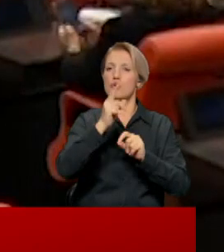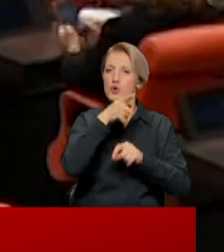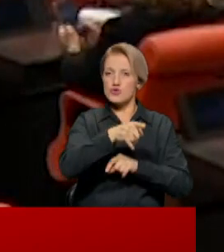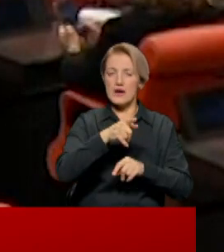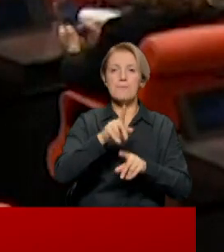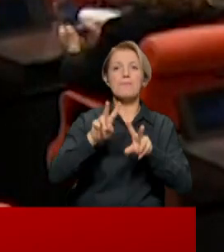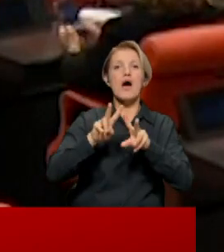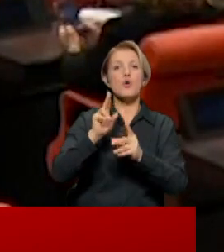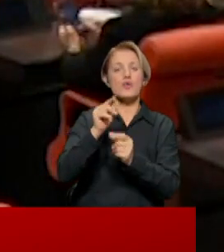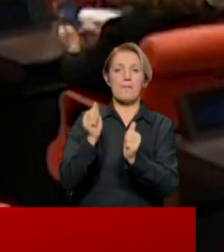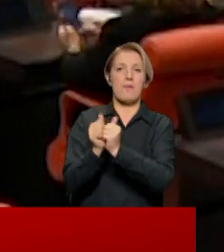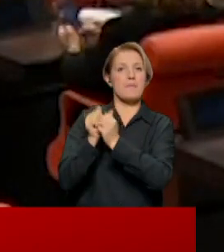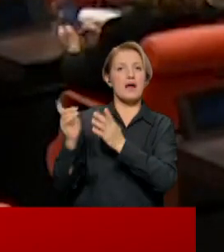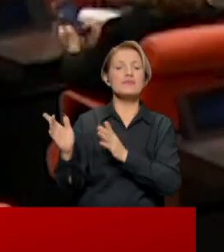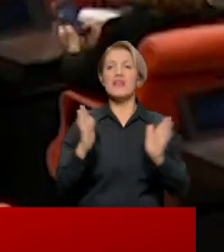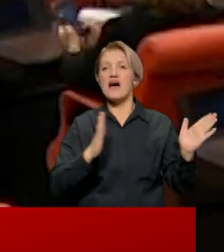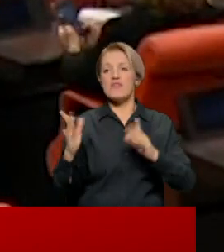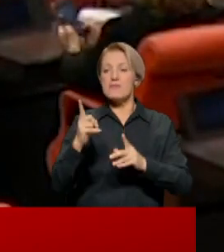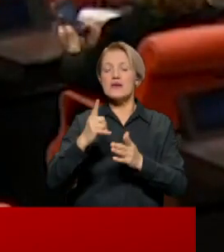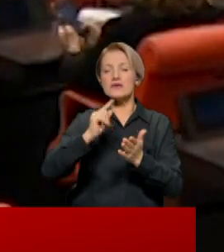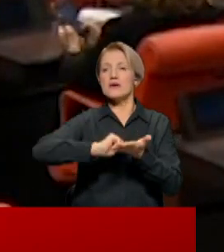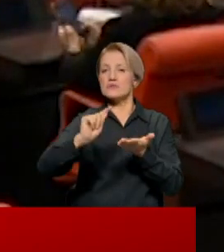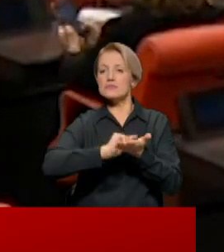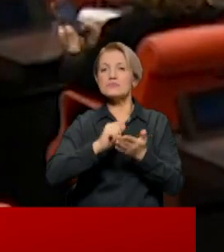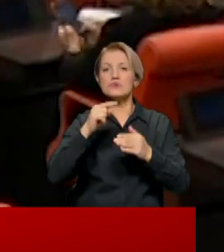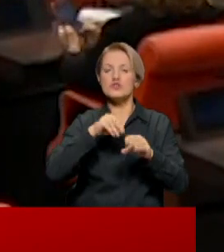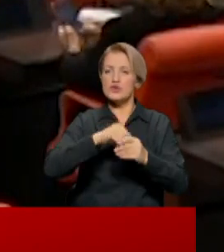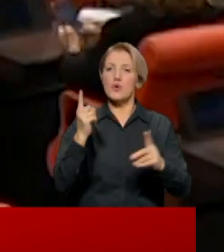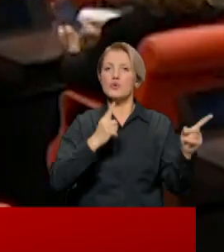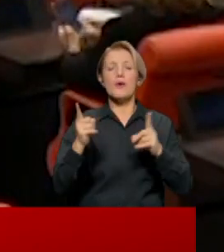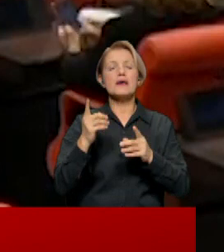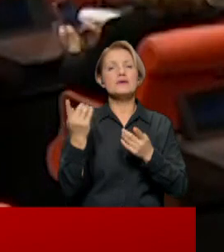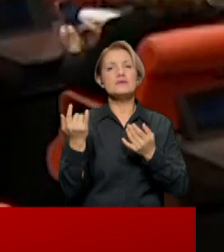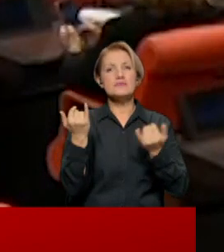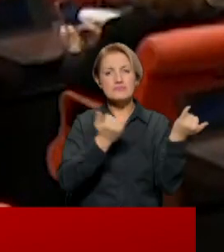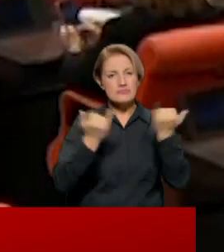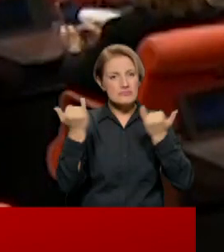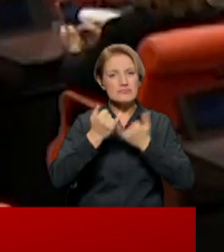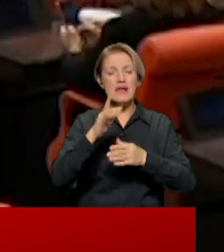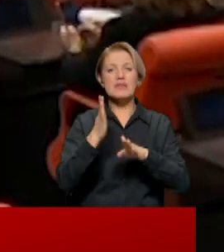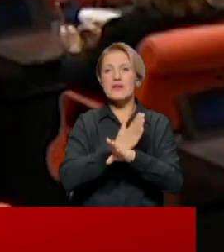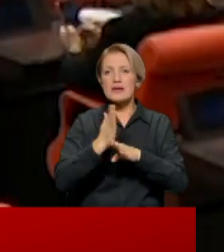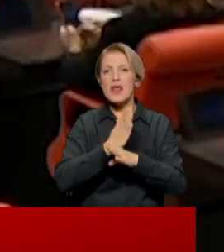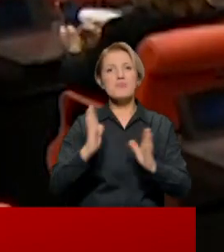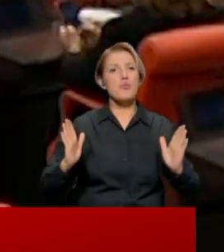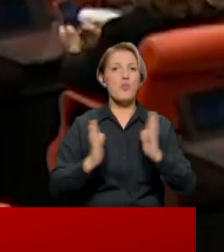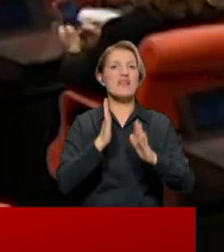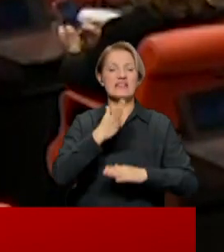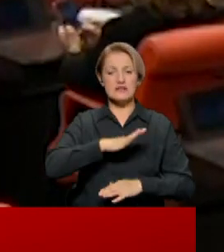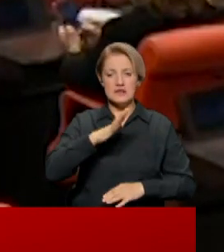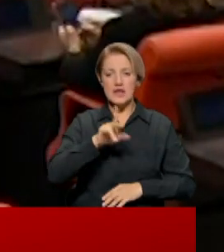vekili Mahir Ünal'ın yanında taraflar bir metin üzerinde konuşuyorlar yaşanan trafiğin nedeninin de muhalefetin talebi üzerine